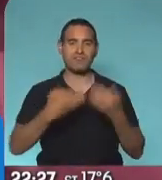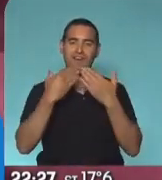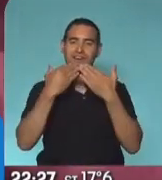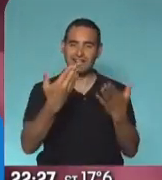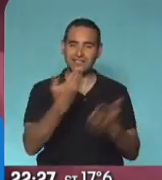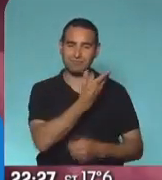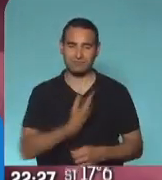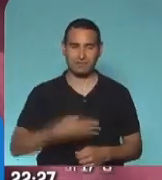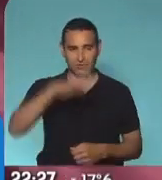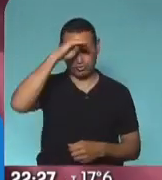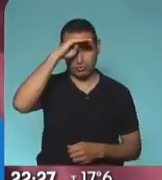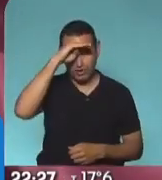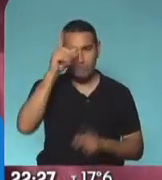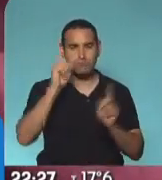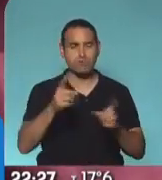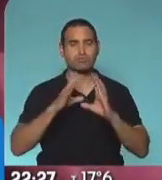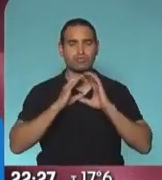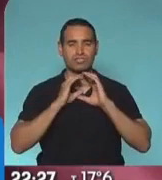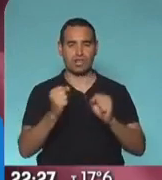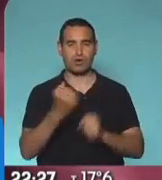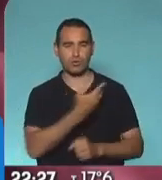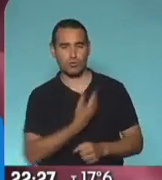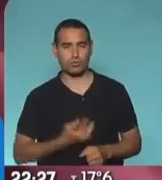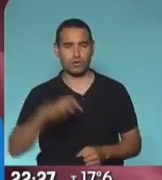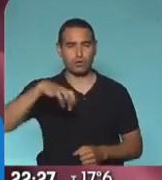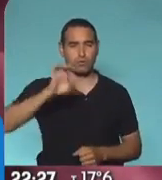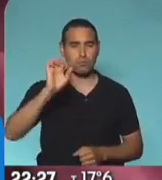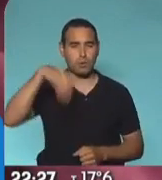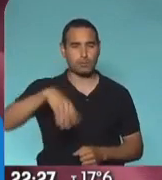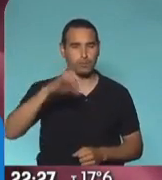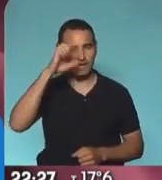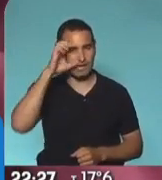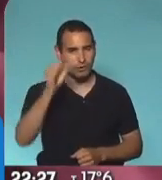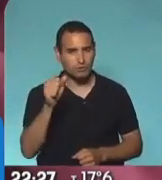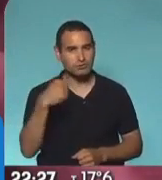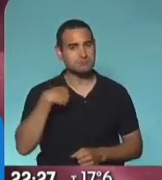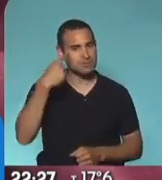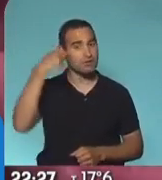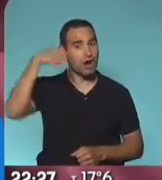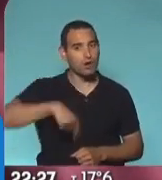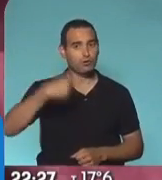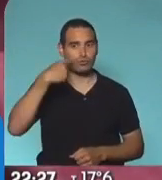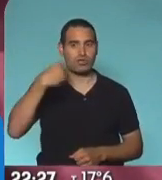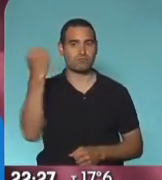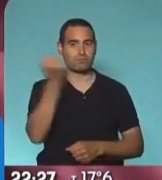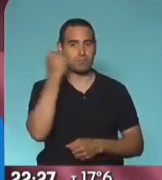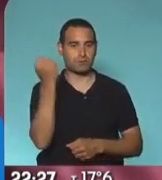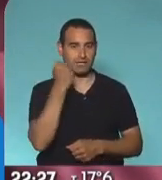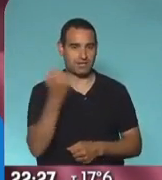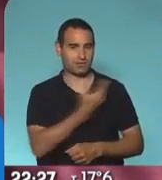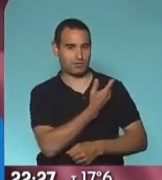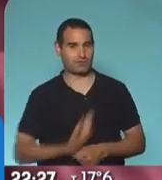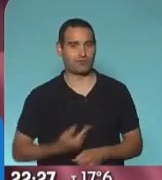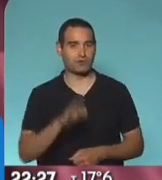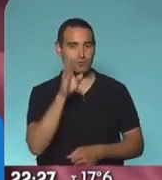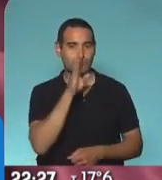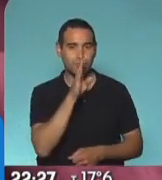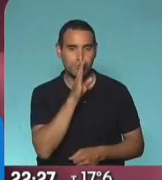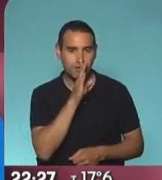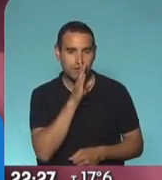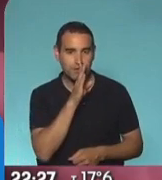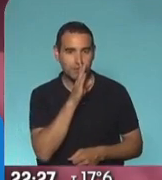ולשר החוץ מזכיר המדינה פומפאו. אני חושב שזה יום גדול מאוד למדינת ישראל